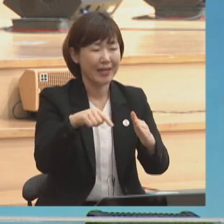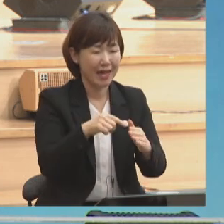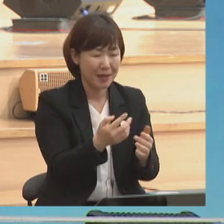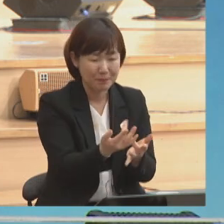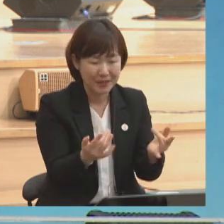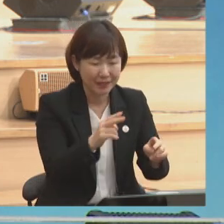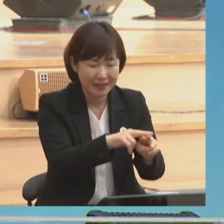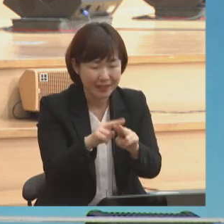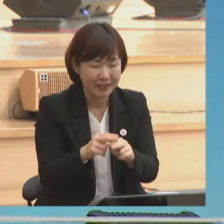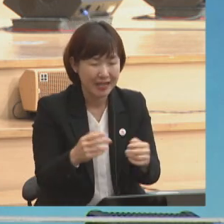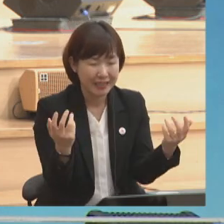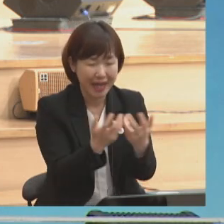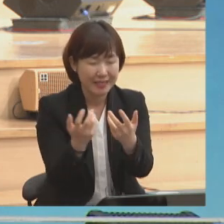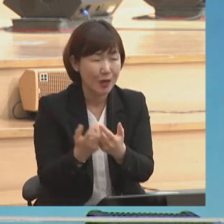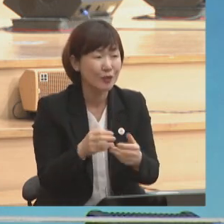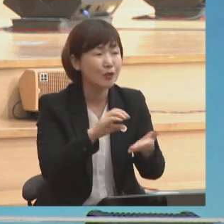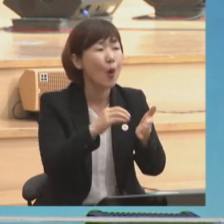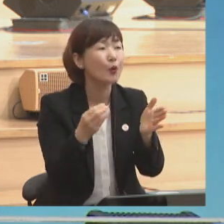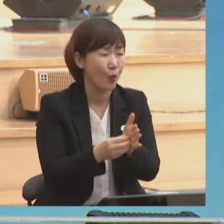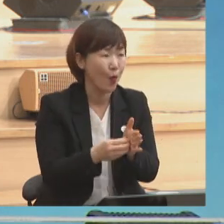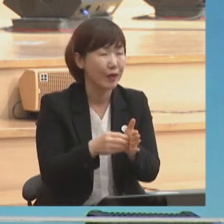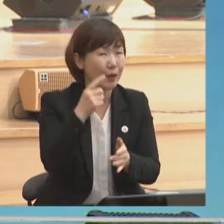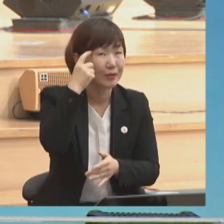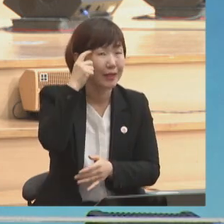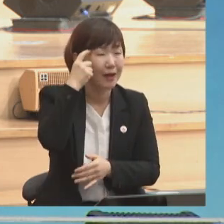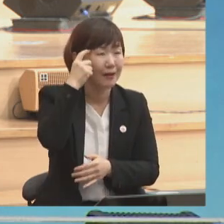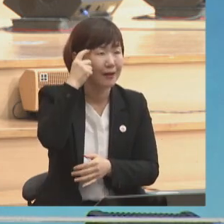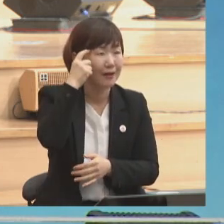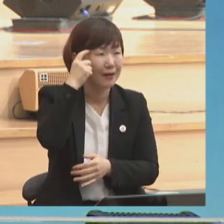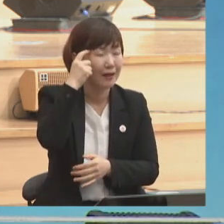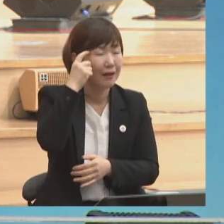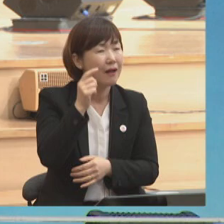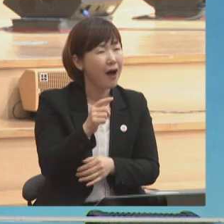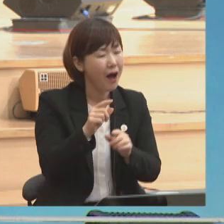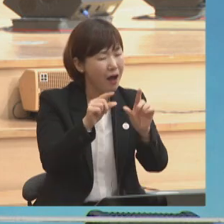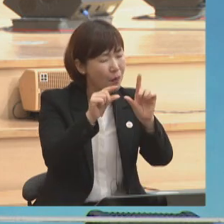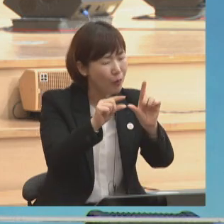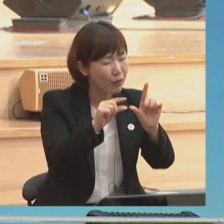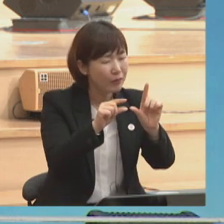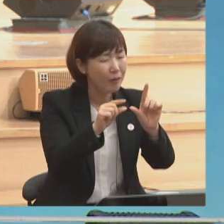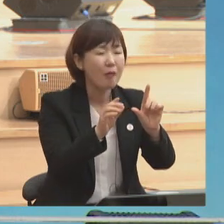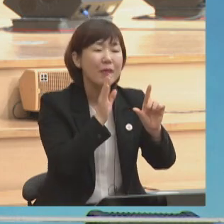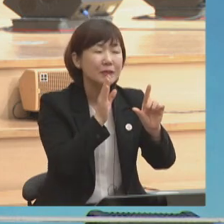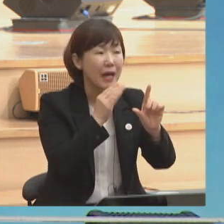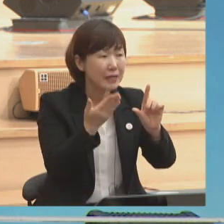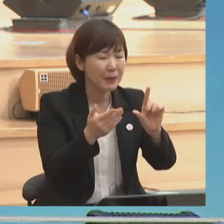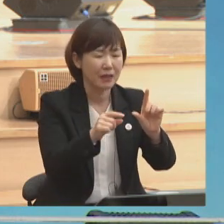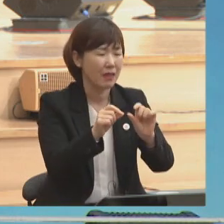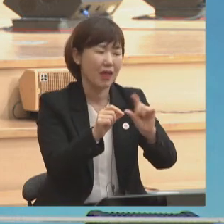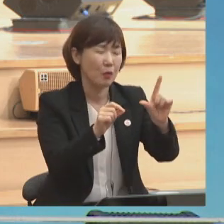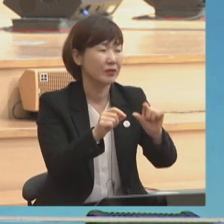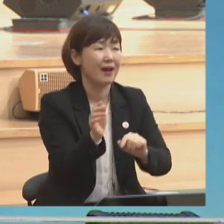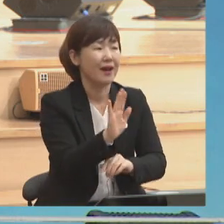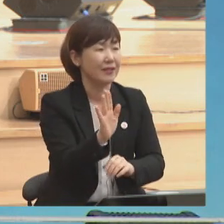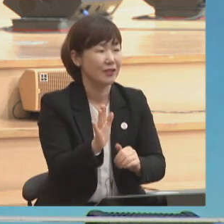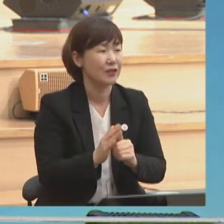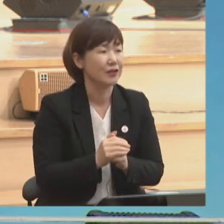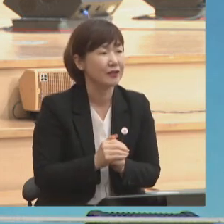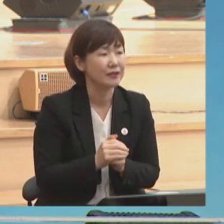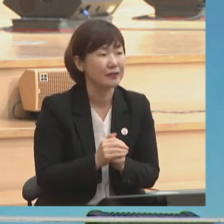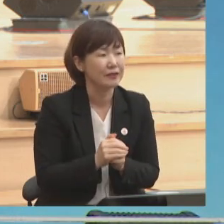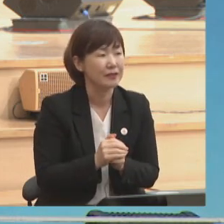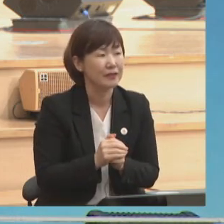채우는 정도라고 그렇게 생각해요. 부분적으로 맞아요. 그러나 그것만이 전도의 전부입니까? 그건